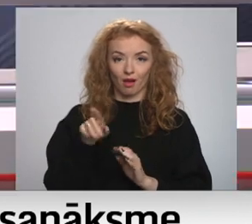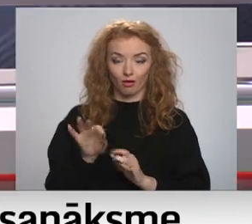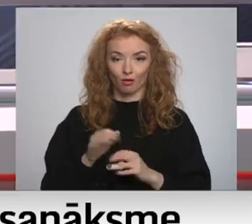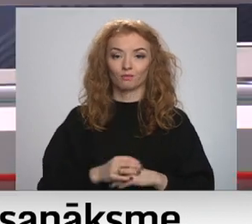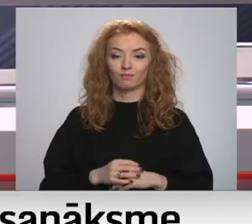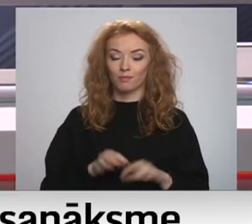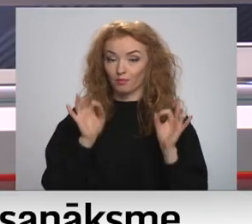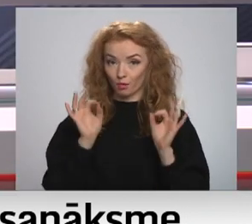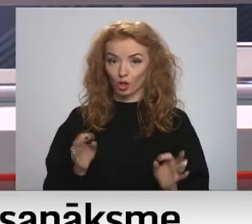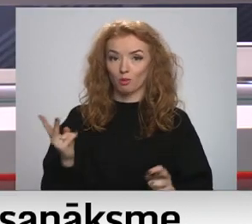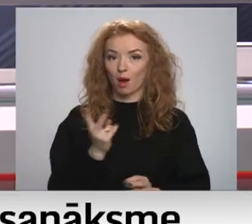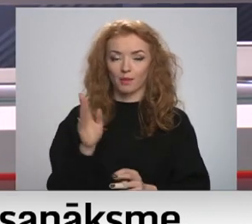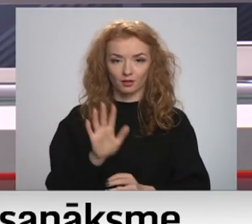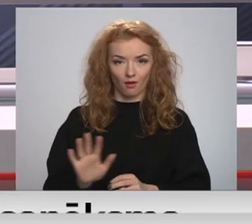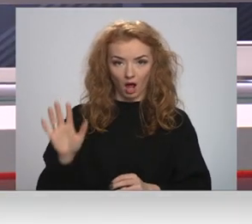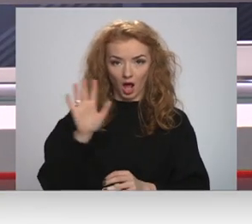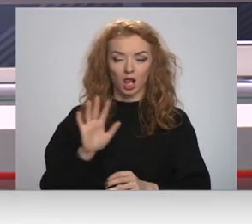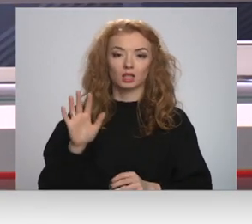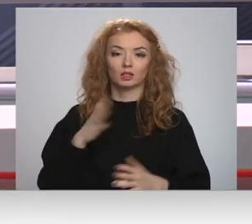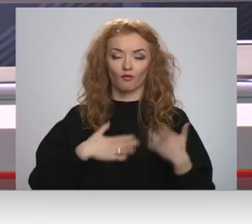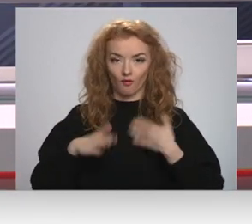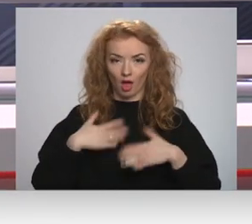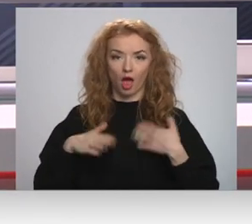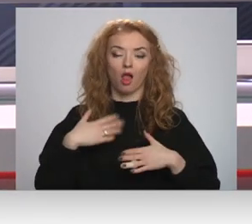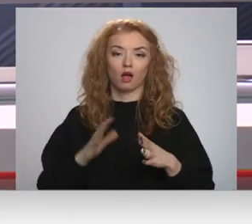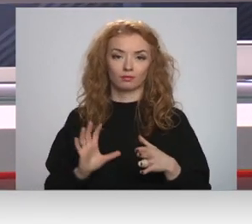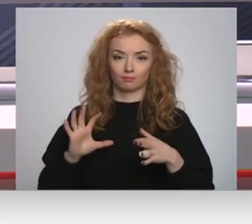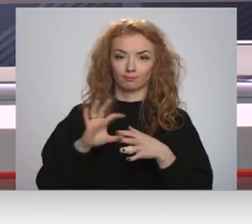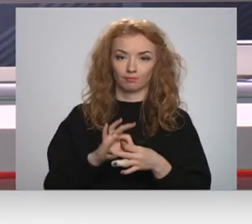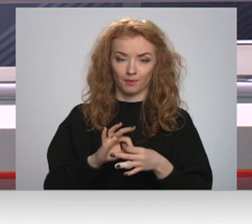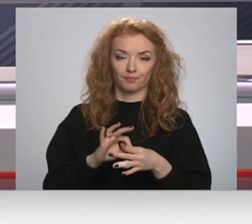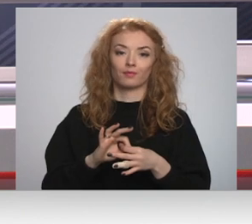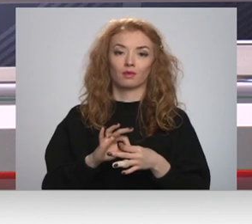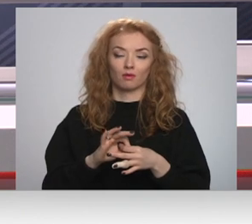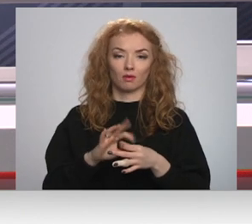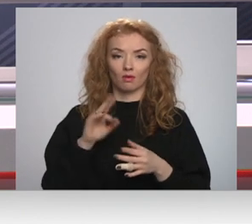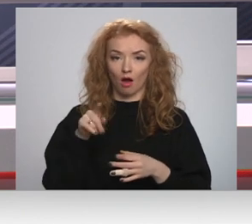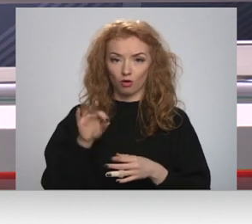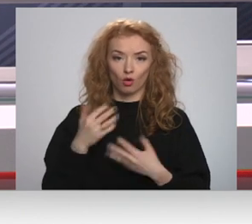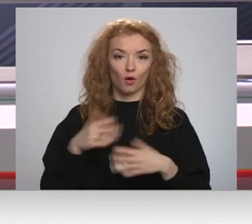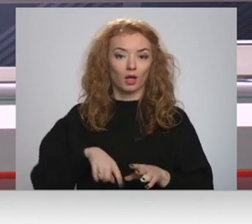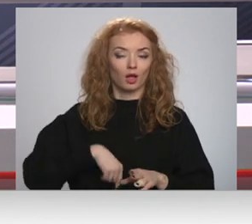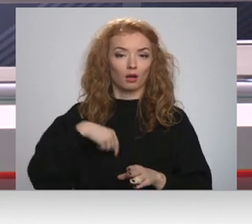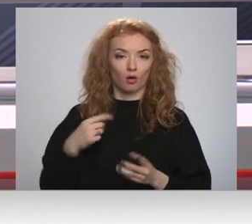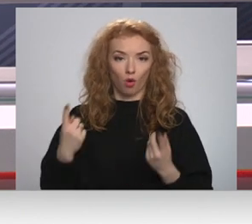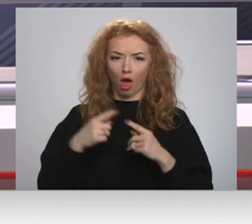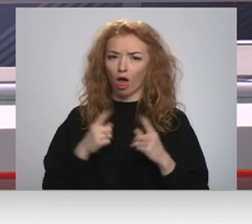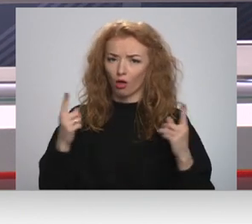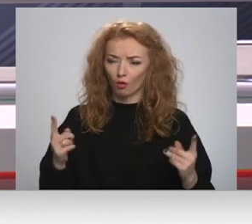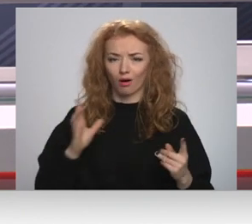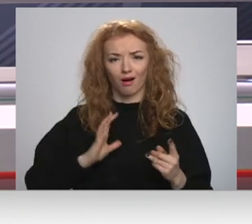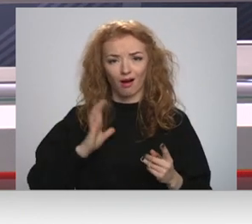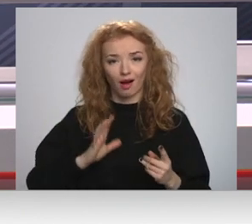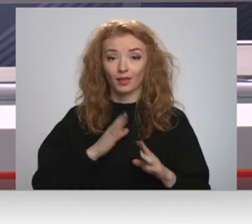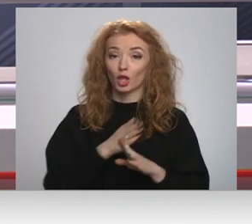bet tiešām abas valstis tiecas iestāties transatlantiskajā aliansē jau ilgāku laiku. Tām arī ir savulaik